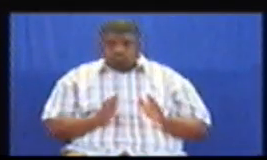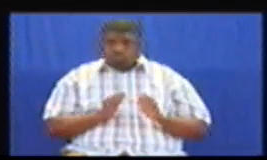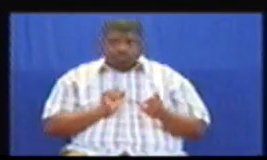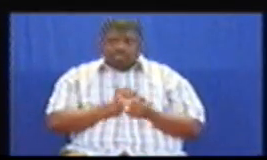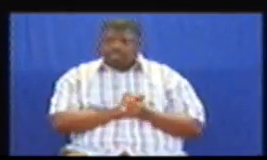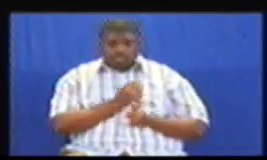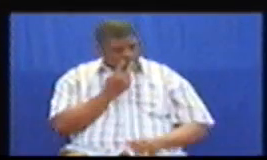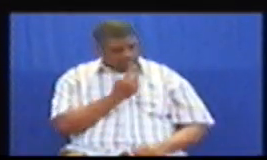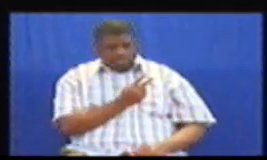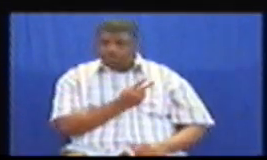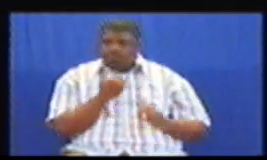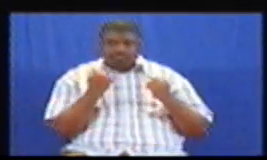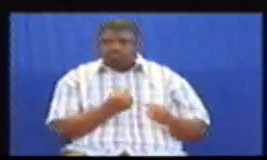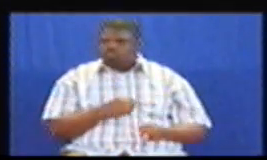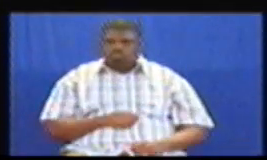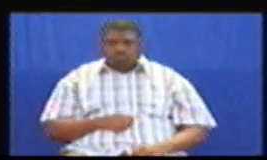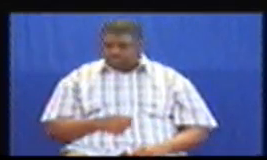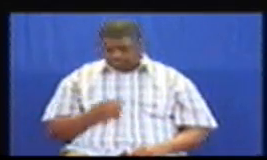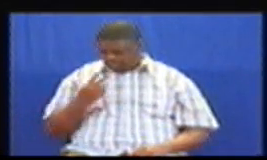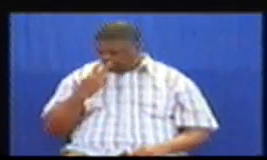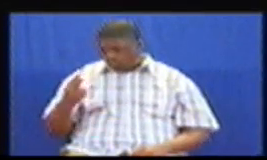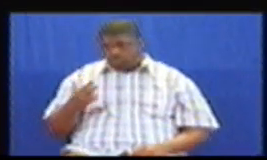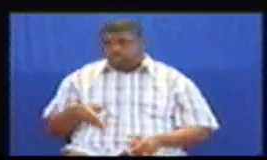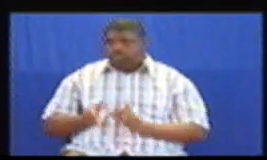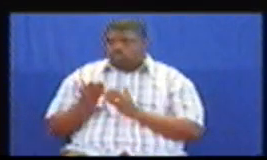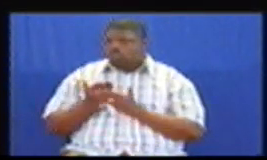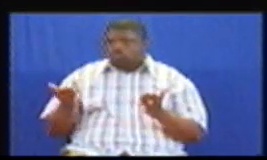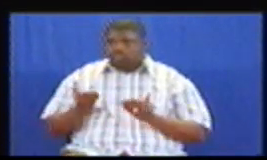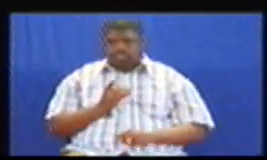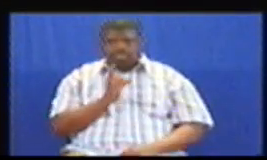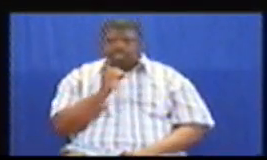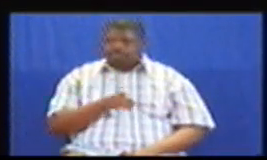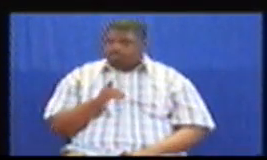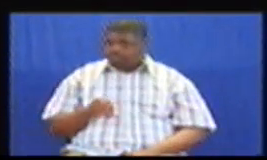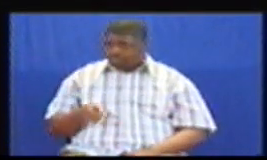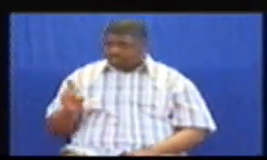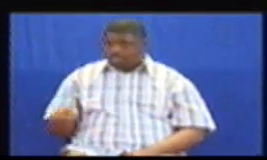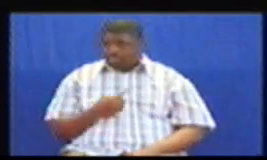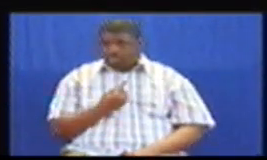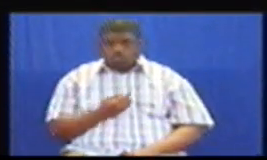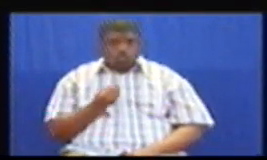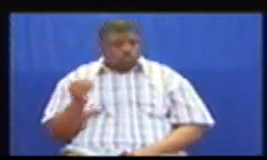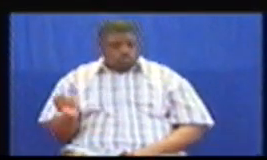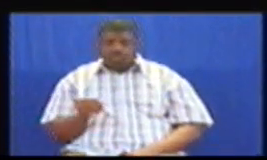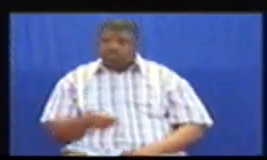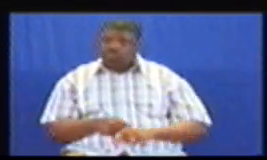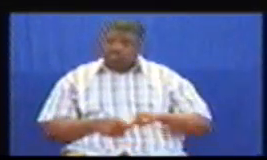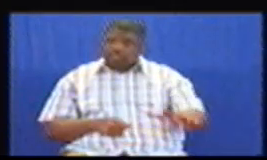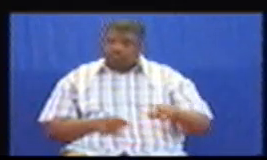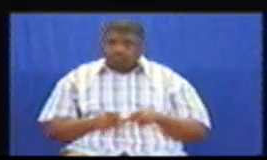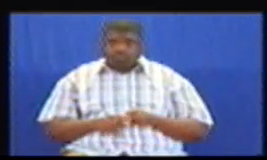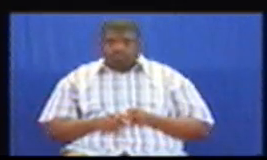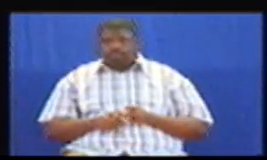kuitazama. Kwa hiyo hapo sioni namna yoyote ambayo DPP ndiye anaweza kwenda kuwashawishi hao. Lakini hata hivyo